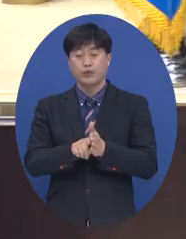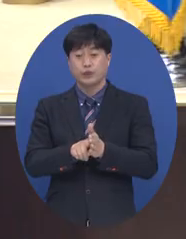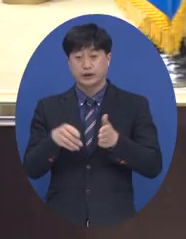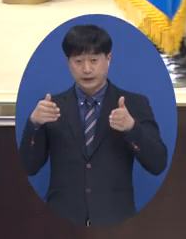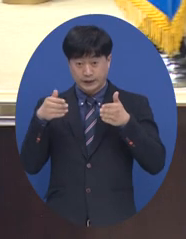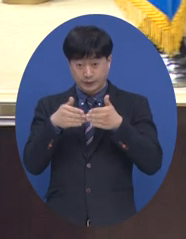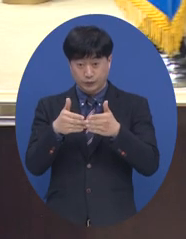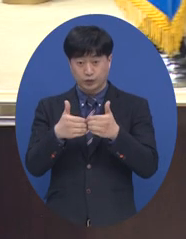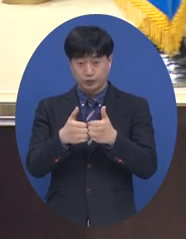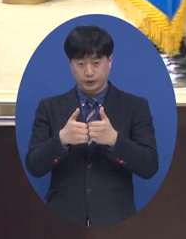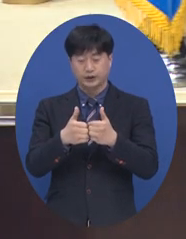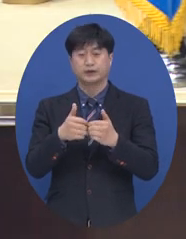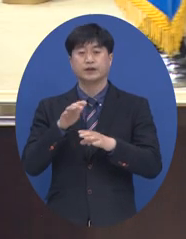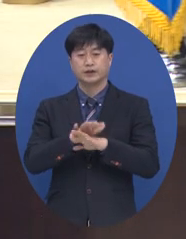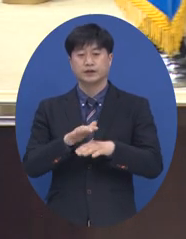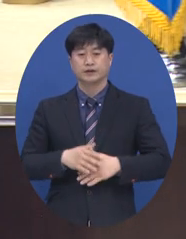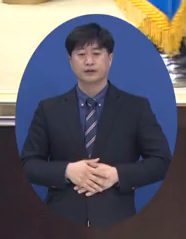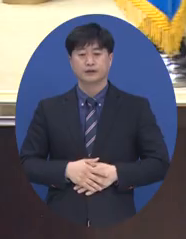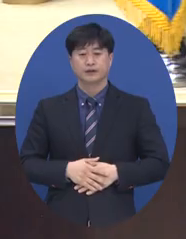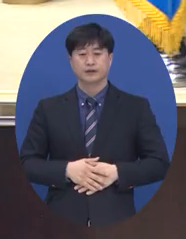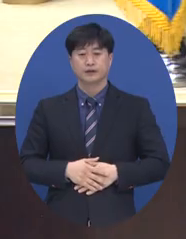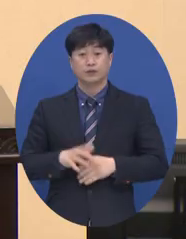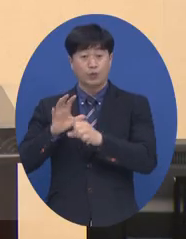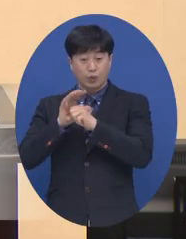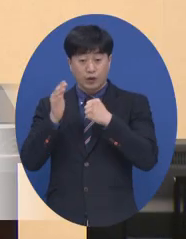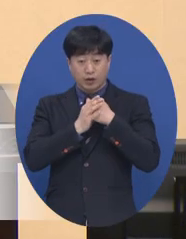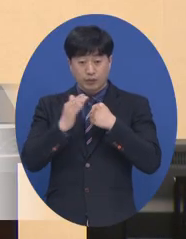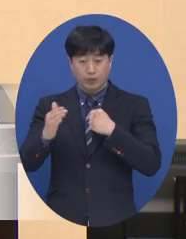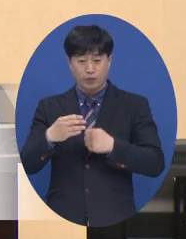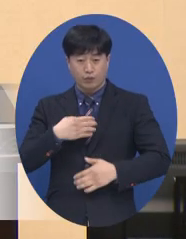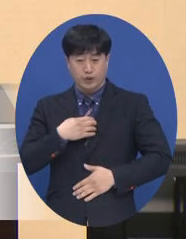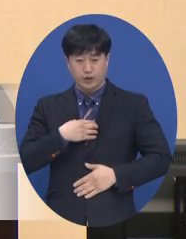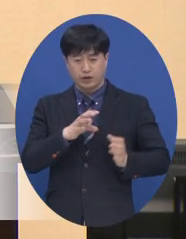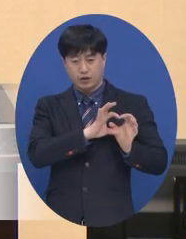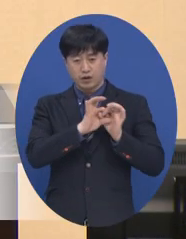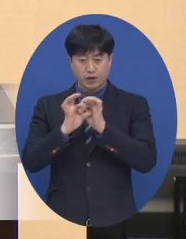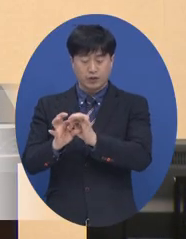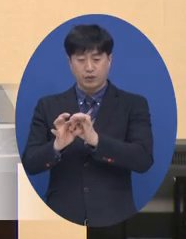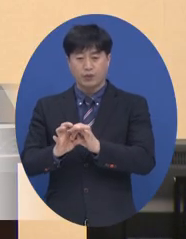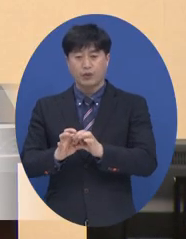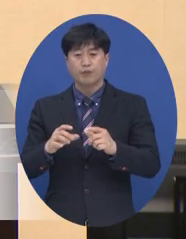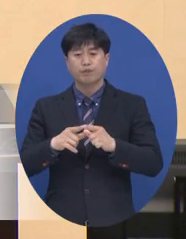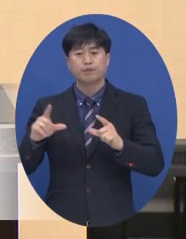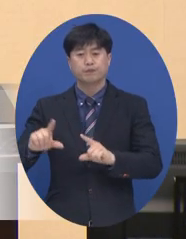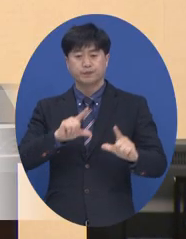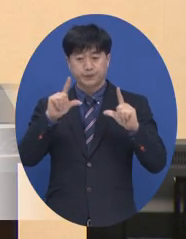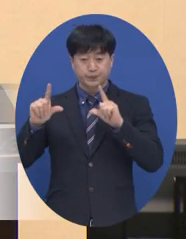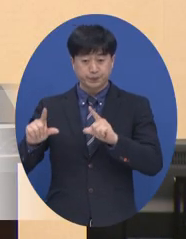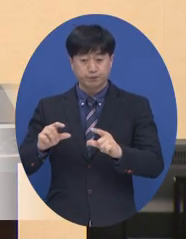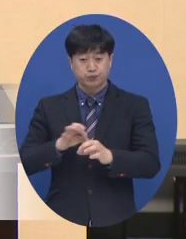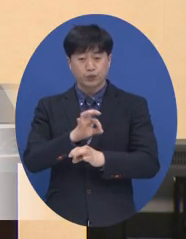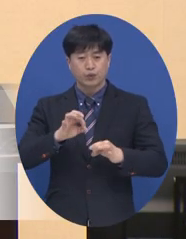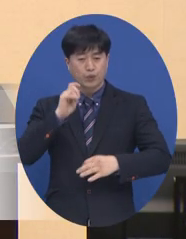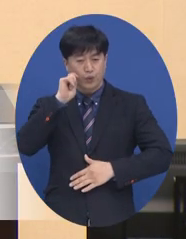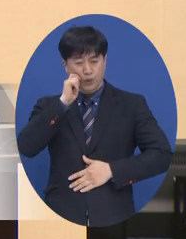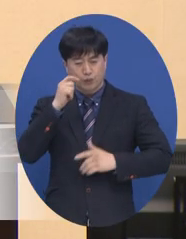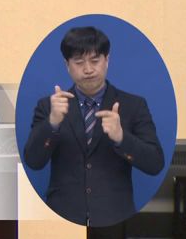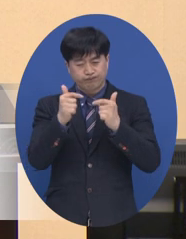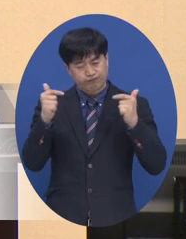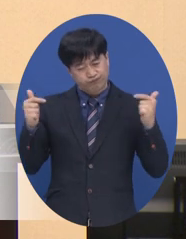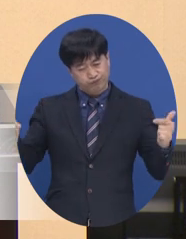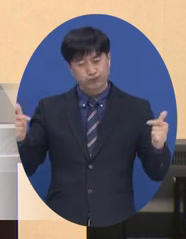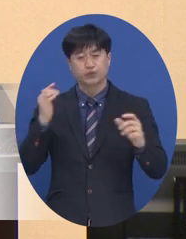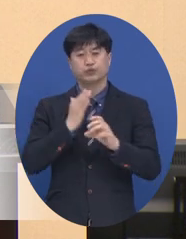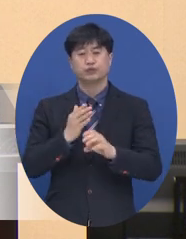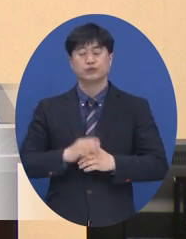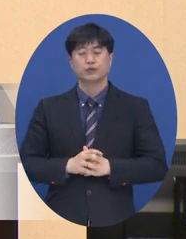원포인트 임시회 성격입니다. 코로나19로 인한 위기가 계속되면서 민생 경제의 어려움이